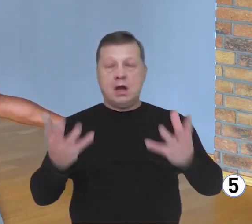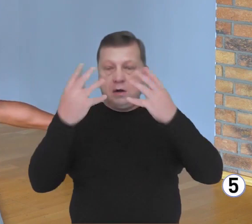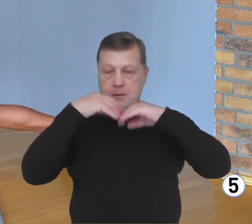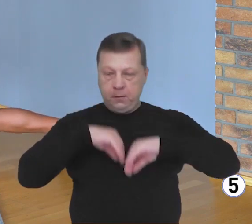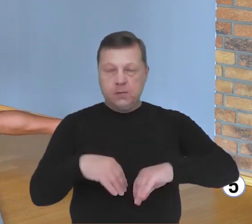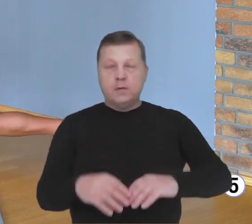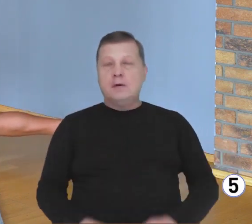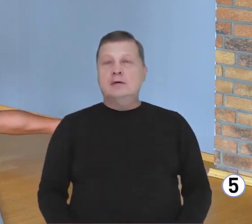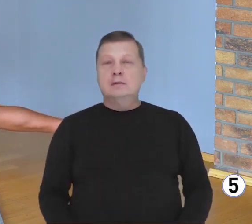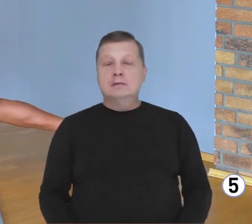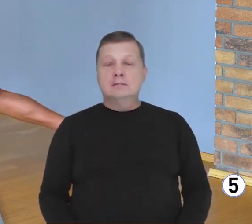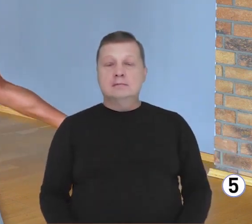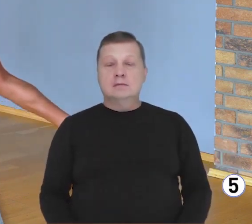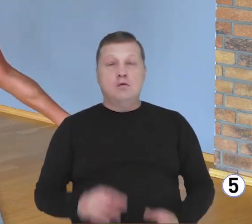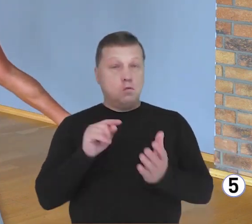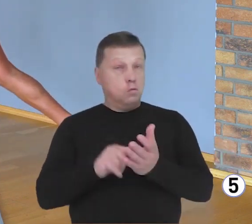Powoli wdech.